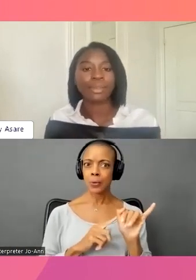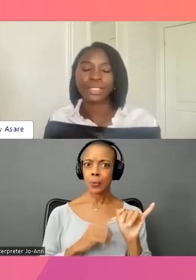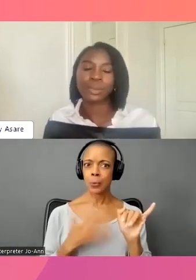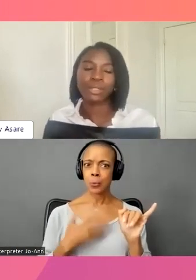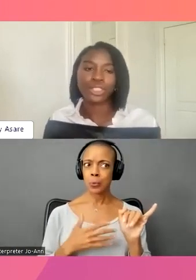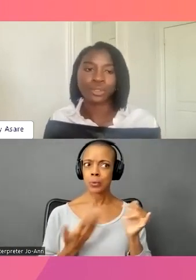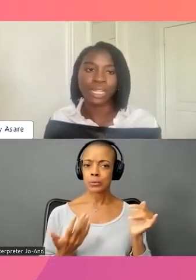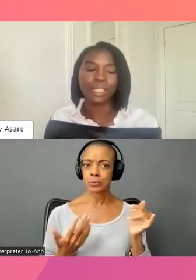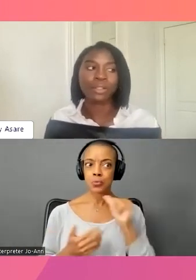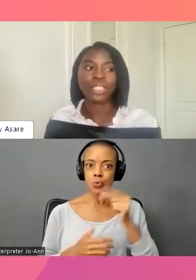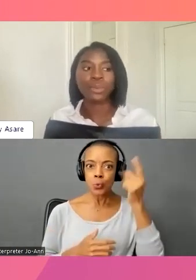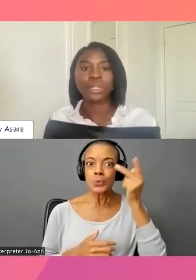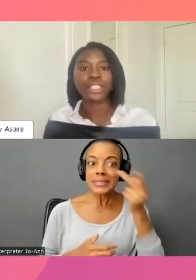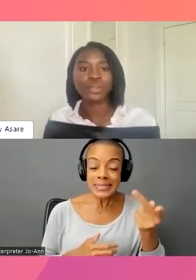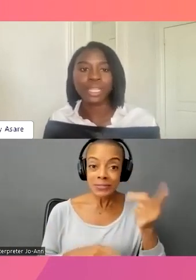On ne voit pas